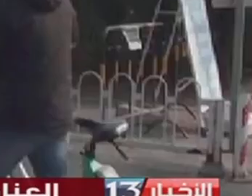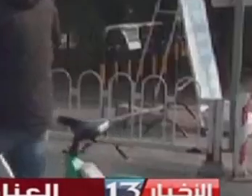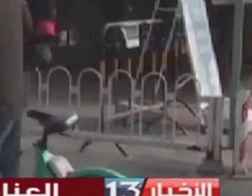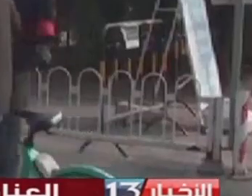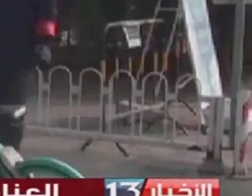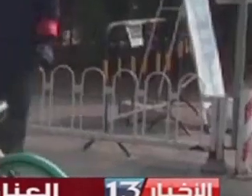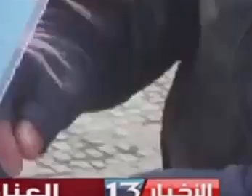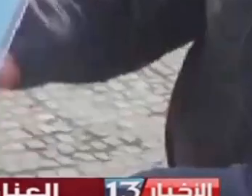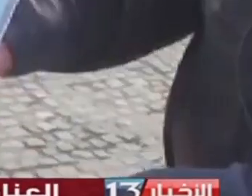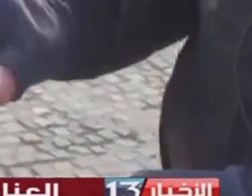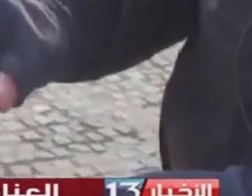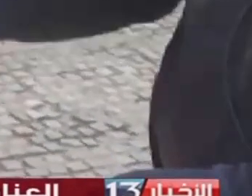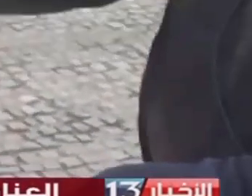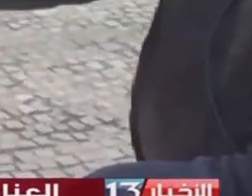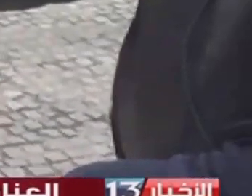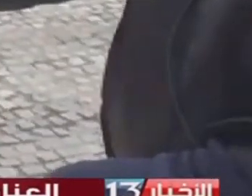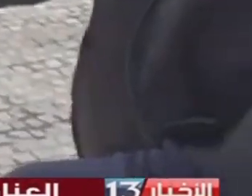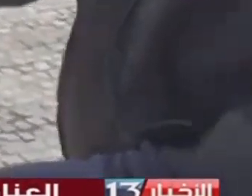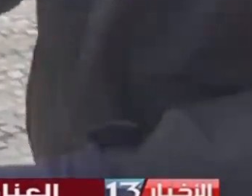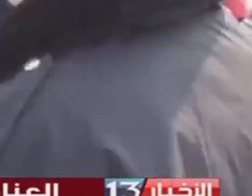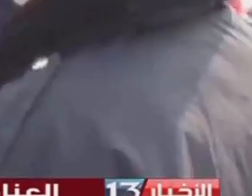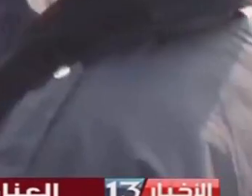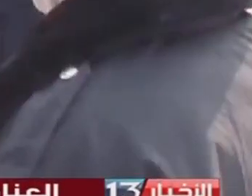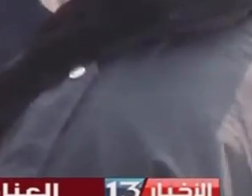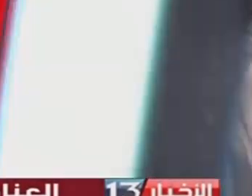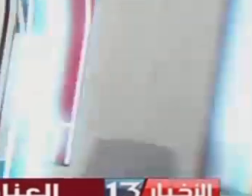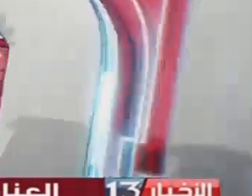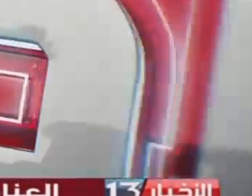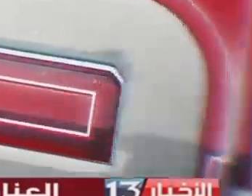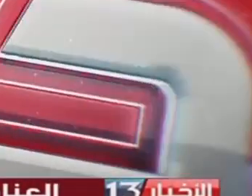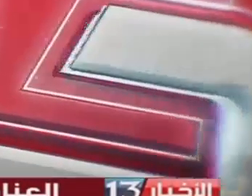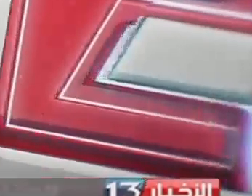عدد الاصابات في مختلف الدول العربيه والغربيه